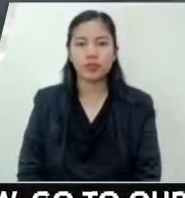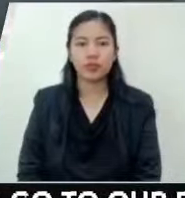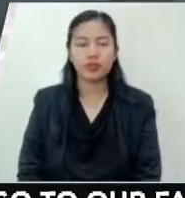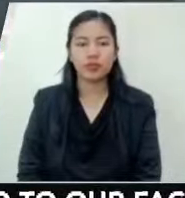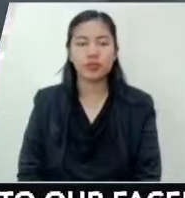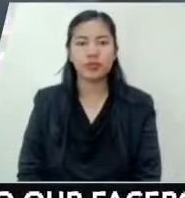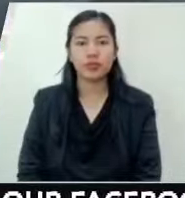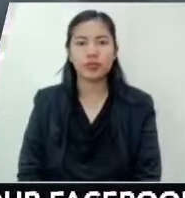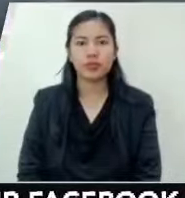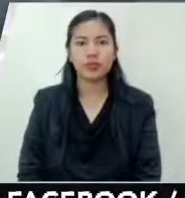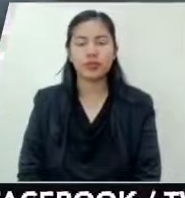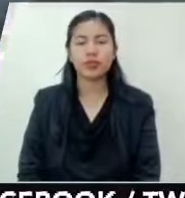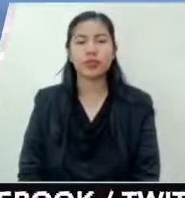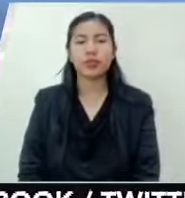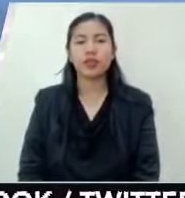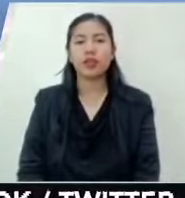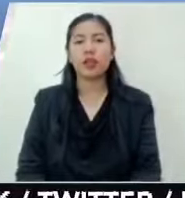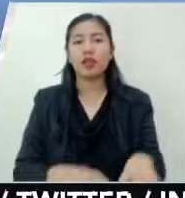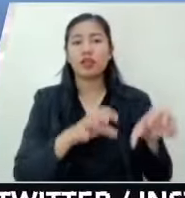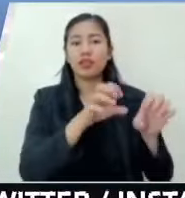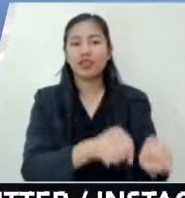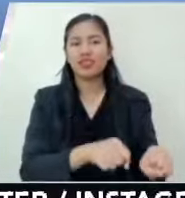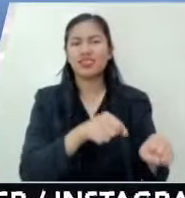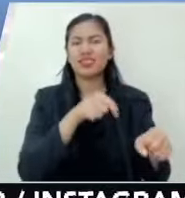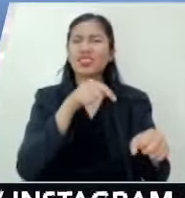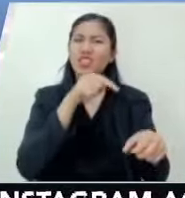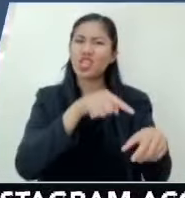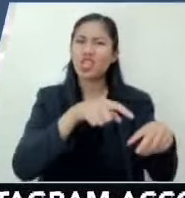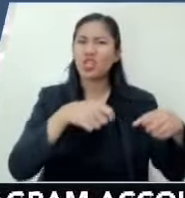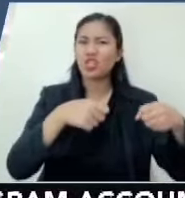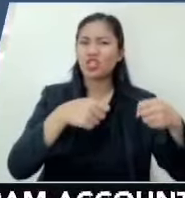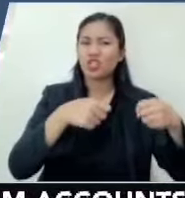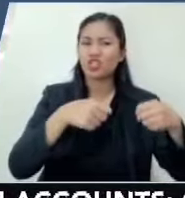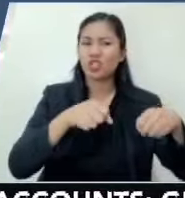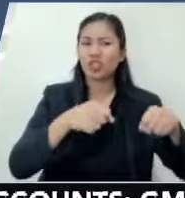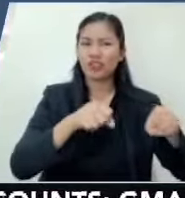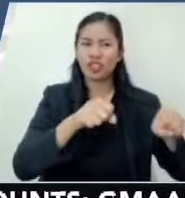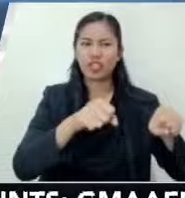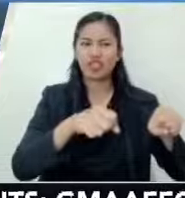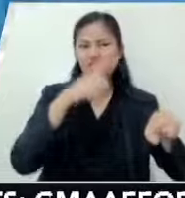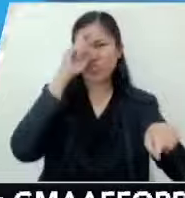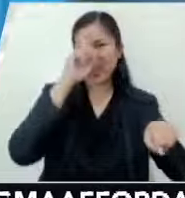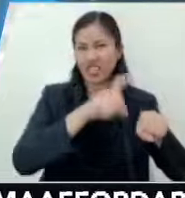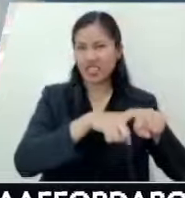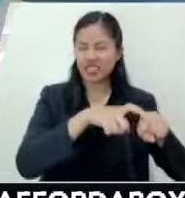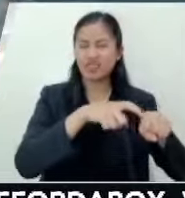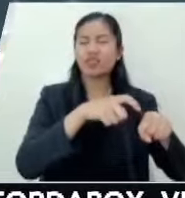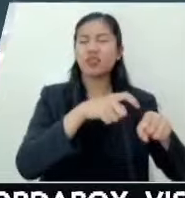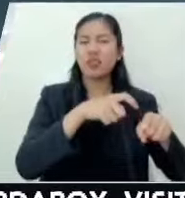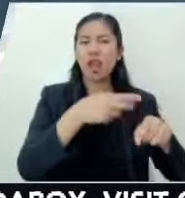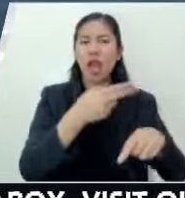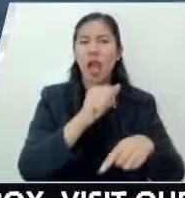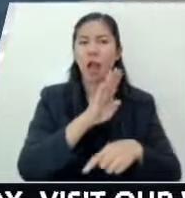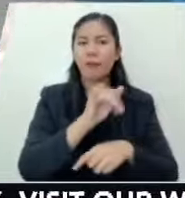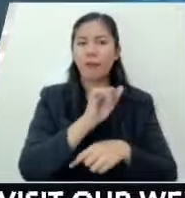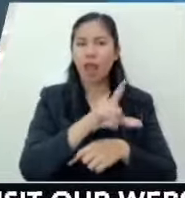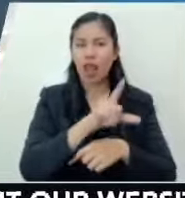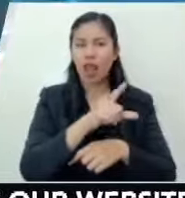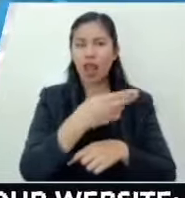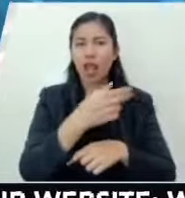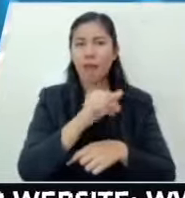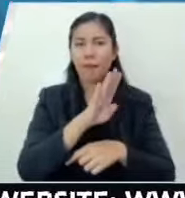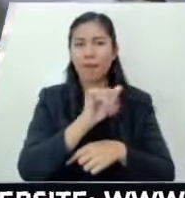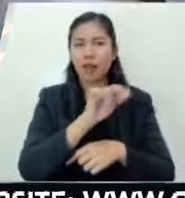Arestado ang isang habal-habal driver dahil sa pagbebenta ng shabu sa Quezon City. Aminado rito ang suspect. Balita hatid ni James